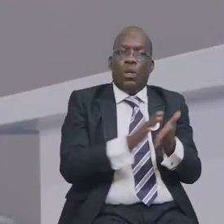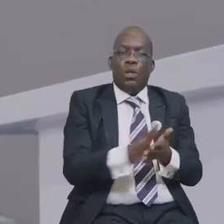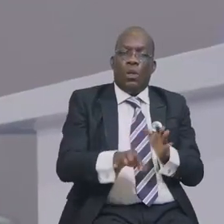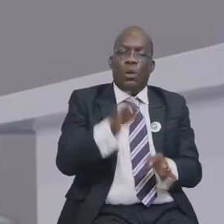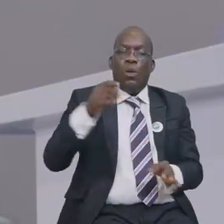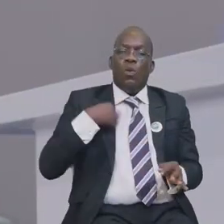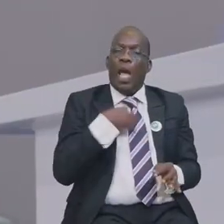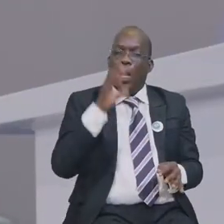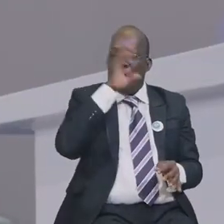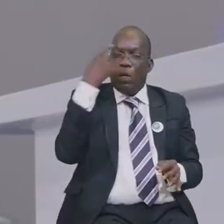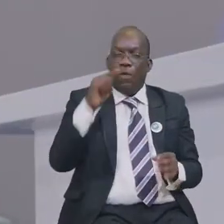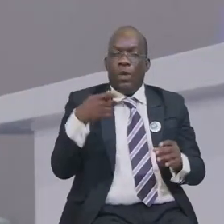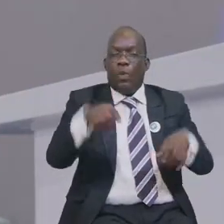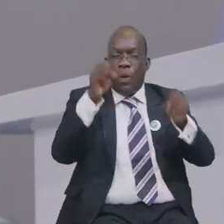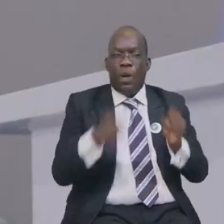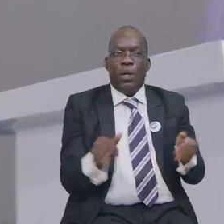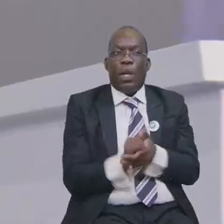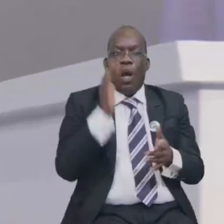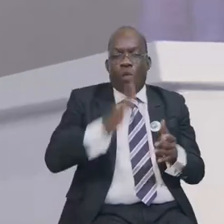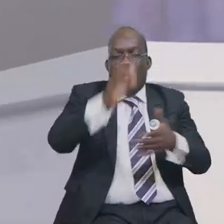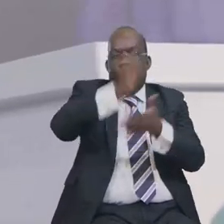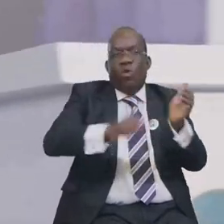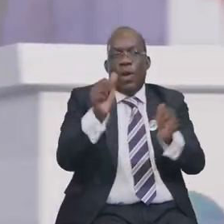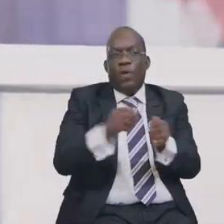puissance qui va secouer ce qui doit être secoué.